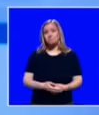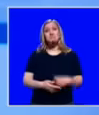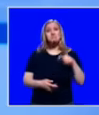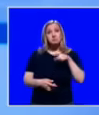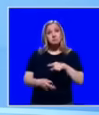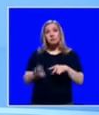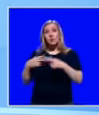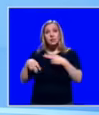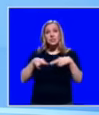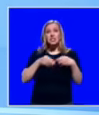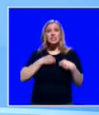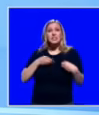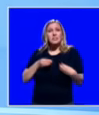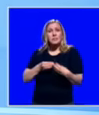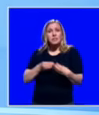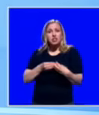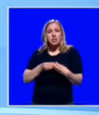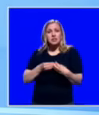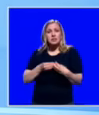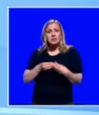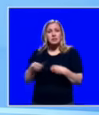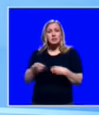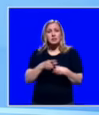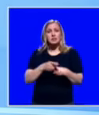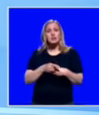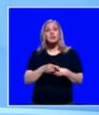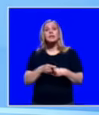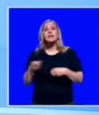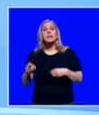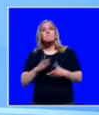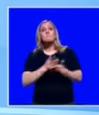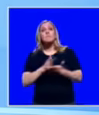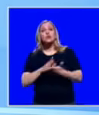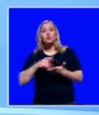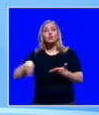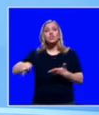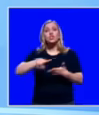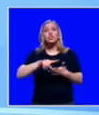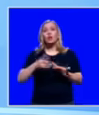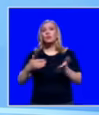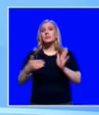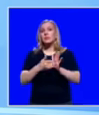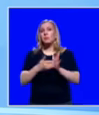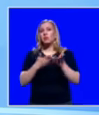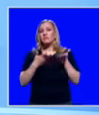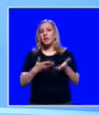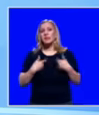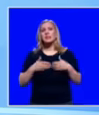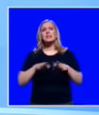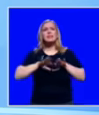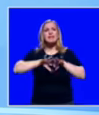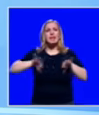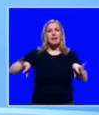съмишленици, впрочем? Естествено. Къде? Сред кого? Сред всички, които са против тях. Ние не се разграничаваме на леви, на